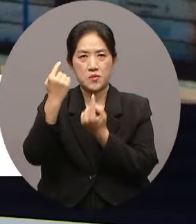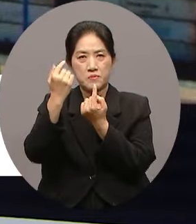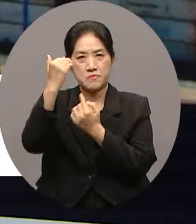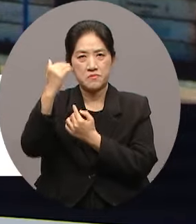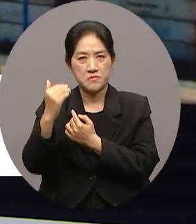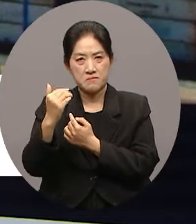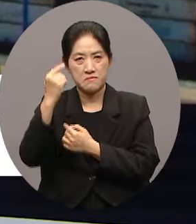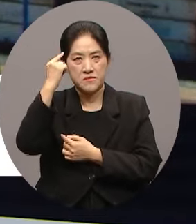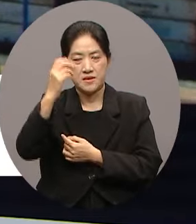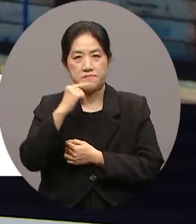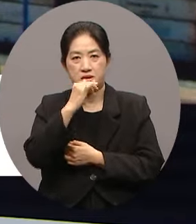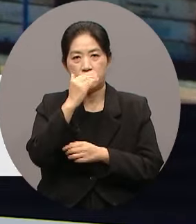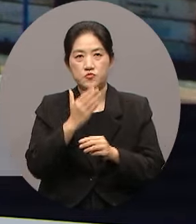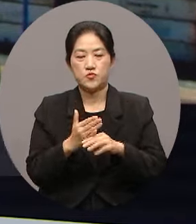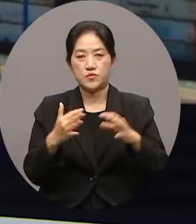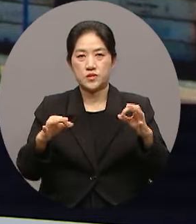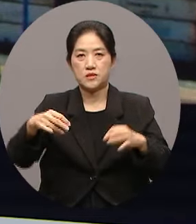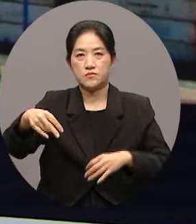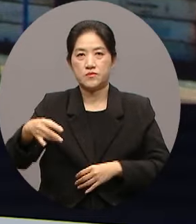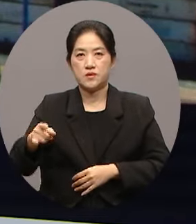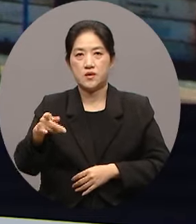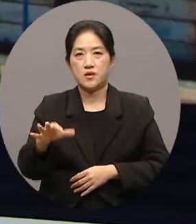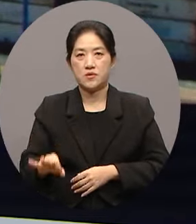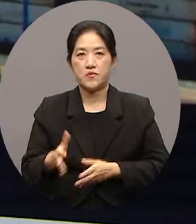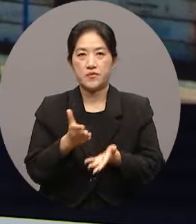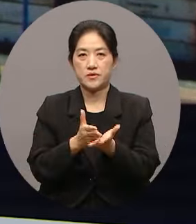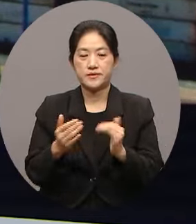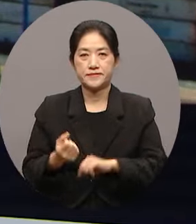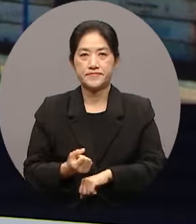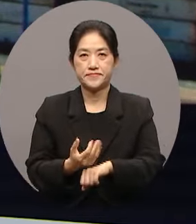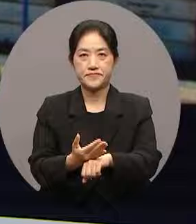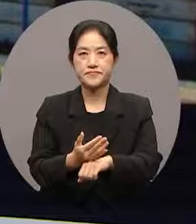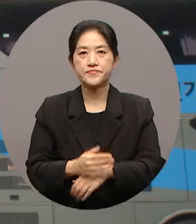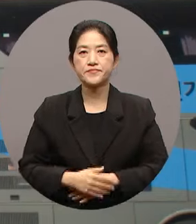가능성도 제기되고 있습니다. 김세영 기자의 보도입니다.